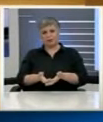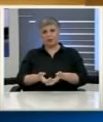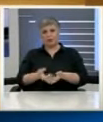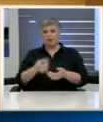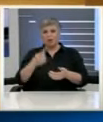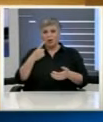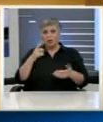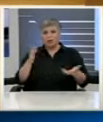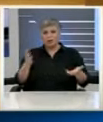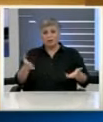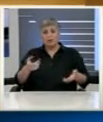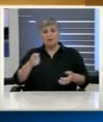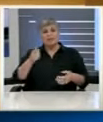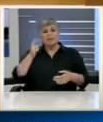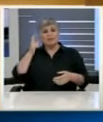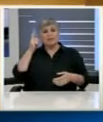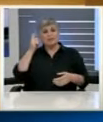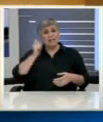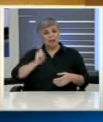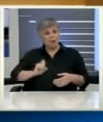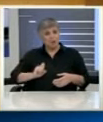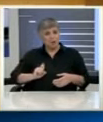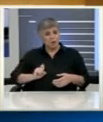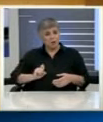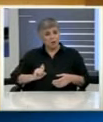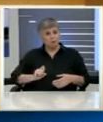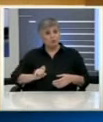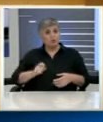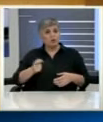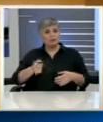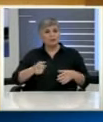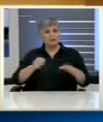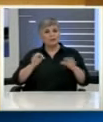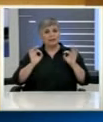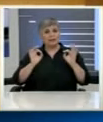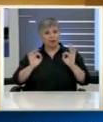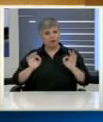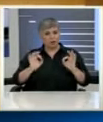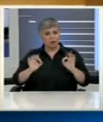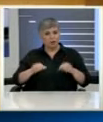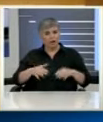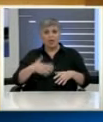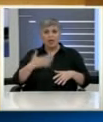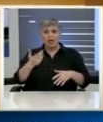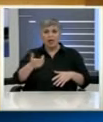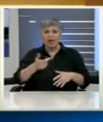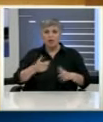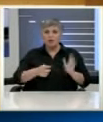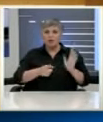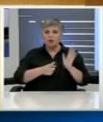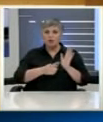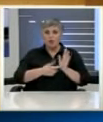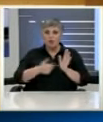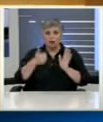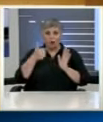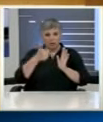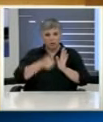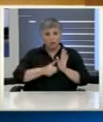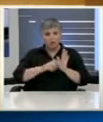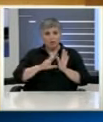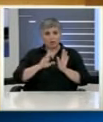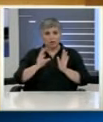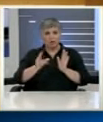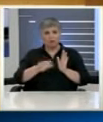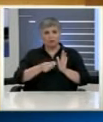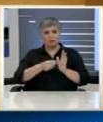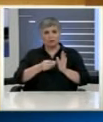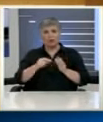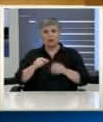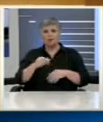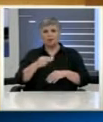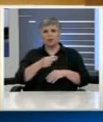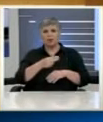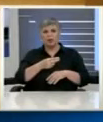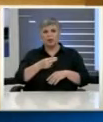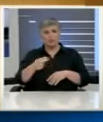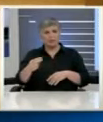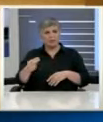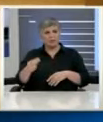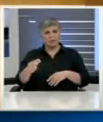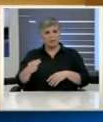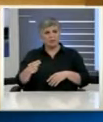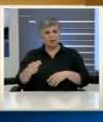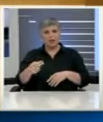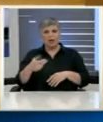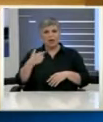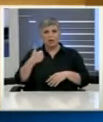μία ευνομούμενη σε μία ευνομούμενη πολιτεία αυτά είναι ζητήματα τα οποία αφο